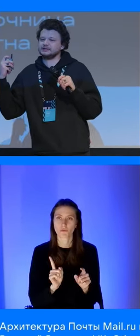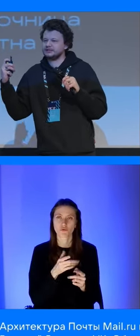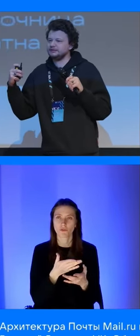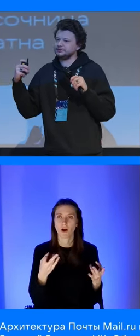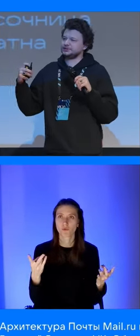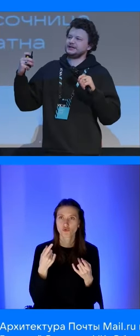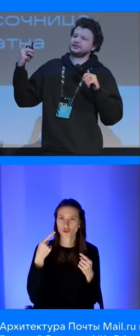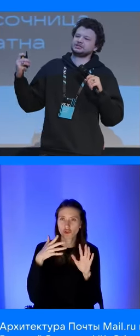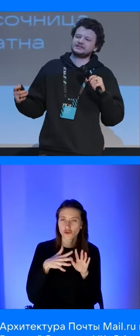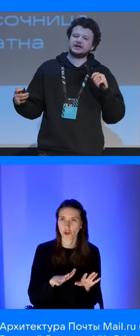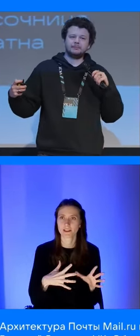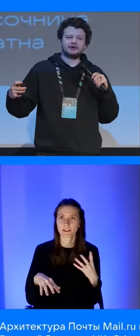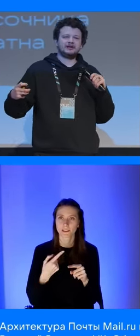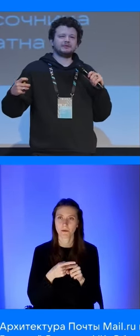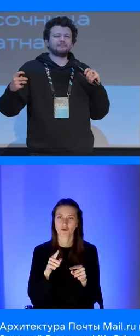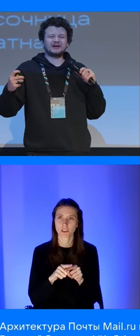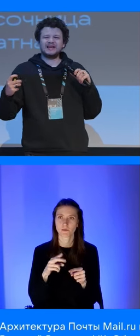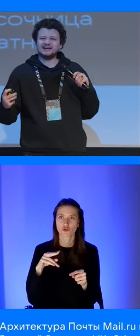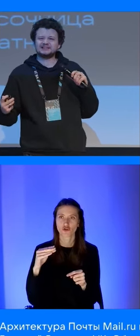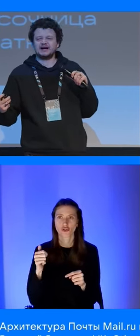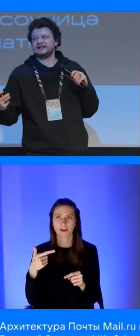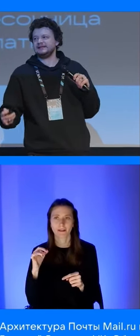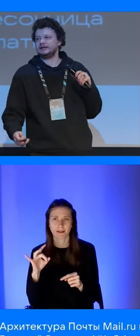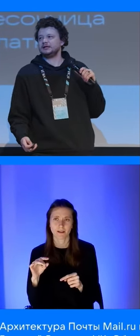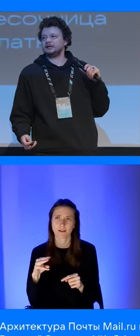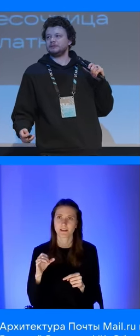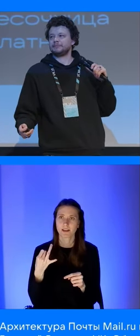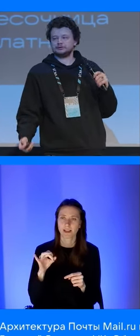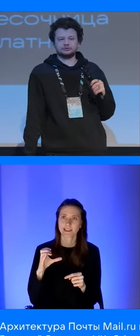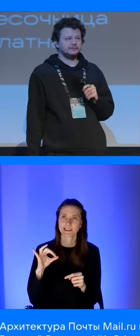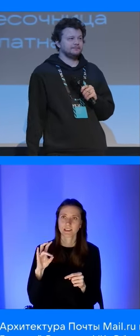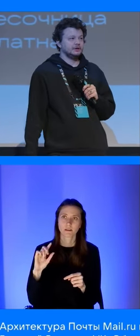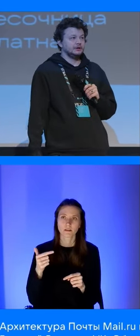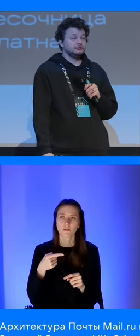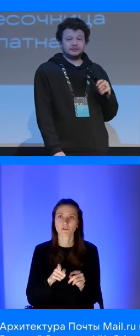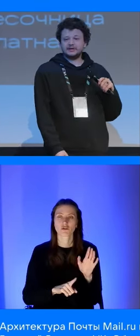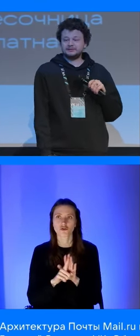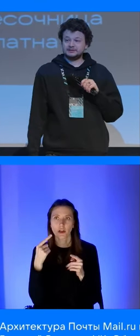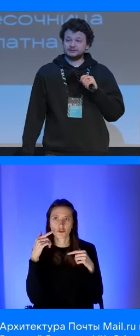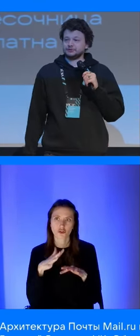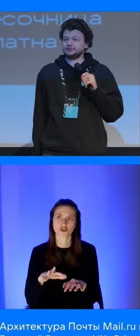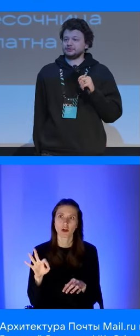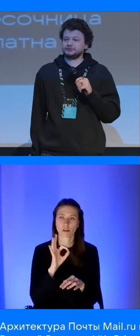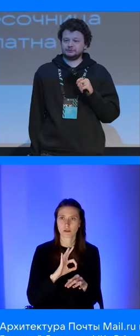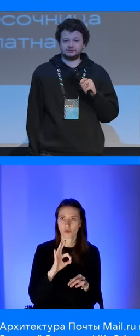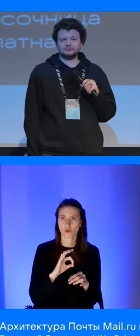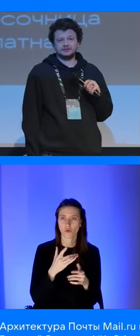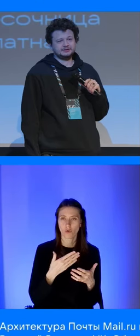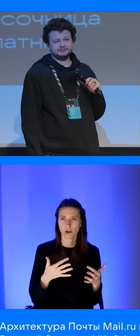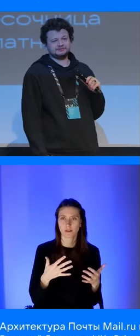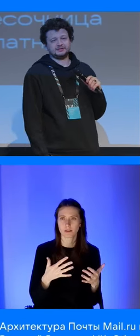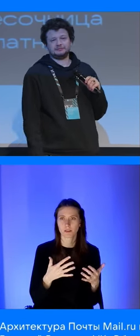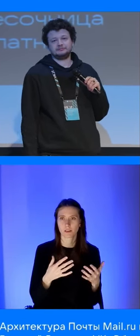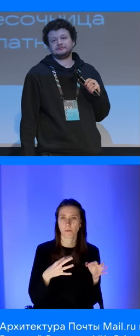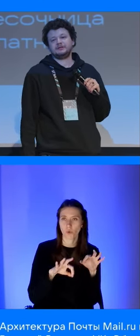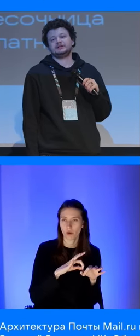джаггерами и так далее, вы начинаете решать проблемы проекта, а не продукта. Ну и моя рекомендация — не стройте техно-песочницу, монолиты